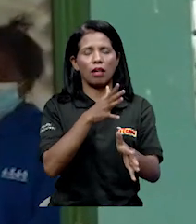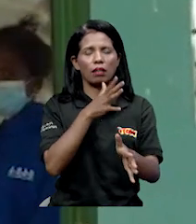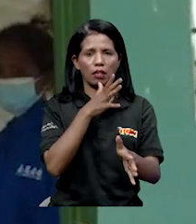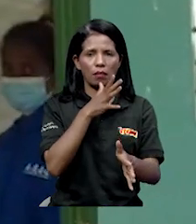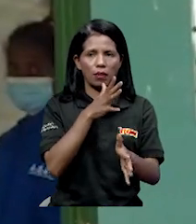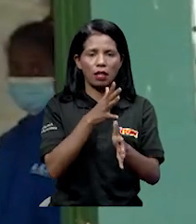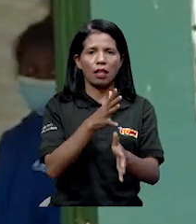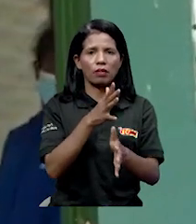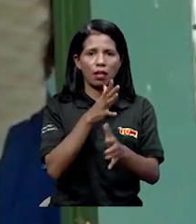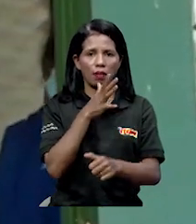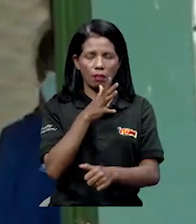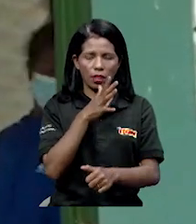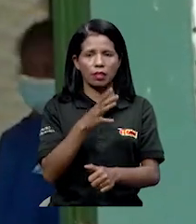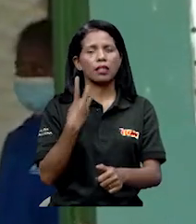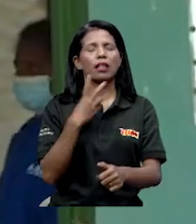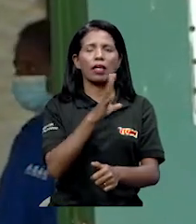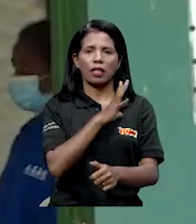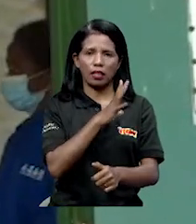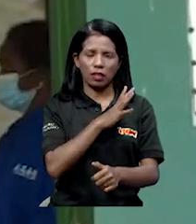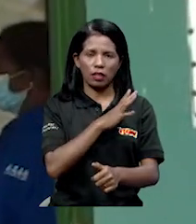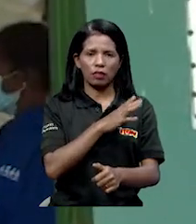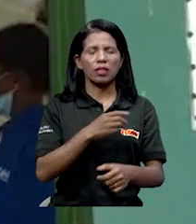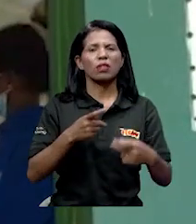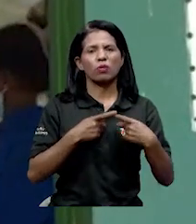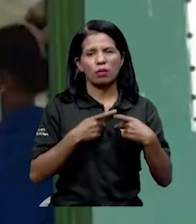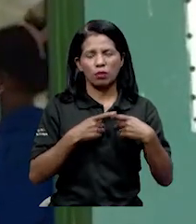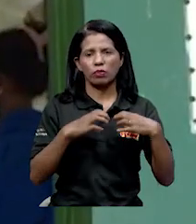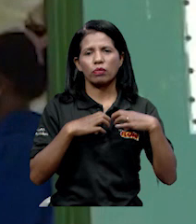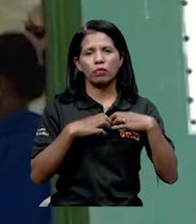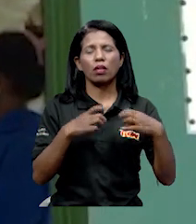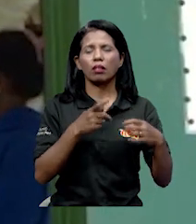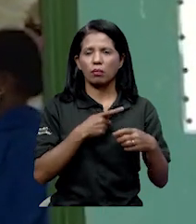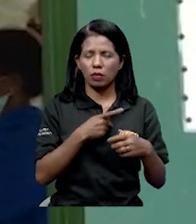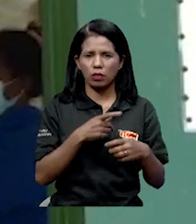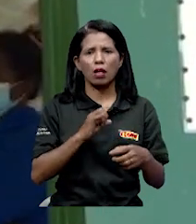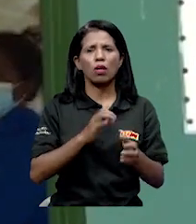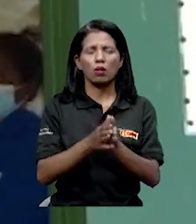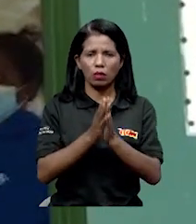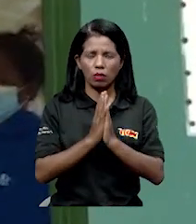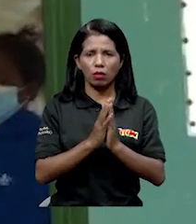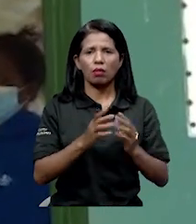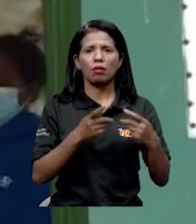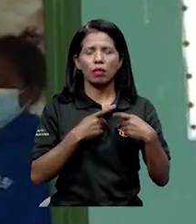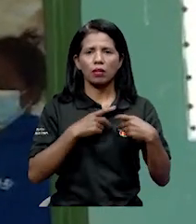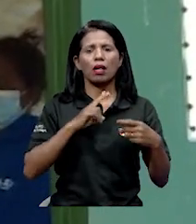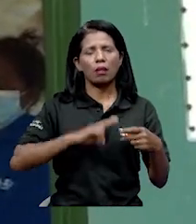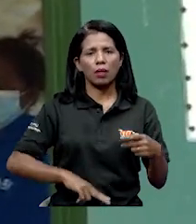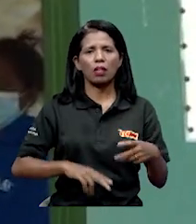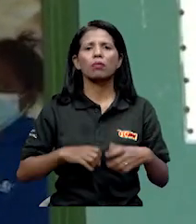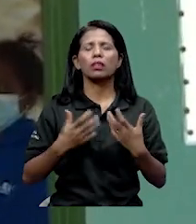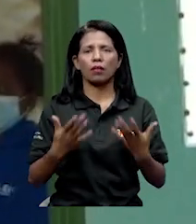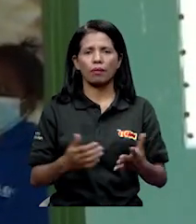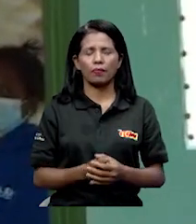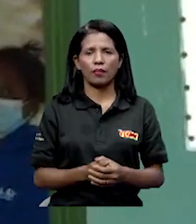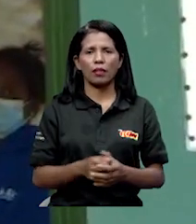naik tahin tahu itu. Dia pas ni dia form moras, dia ni form moras, dia form moras hal mama form moras ni, hal lah kan usah.